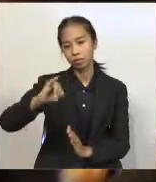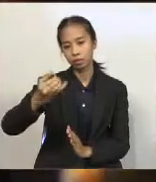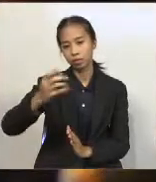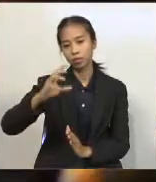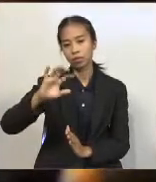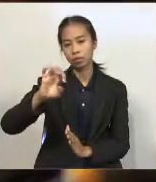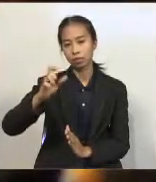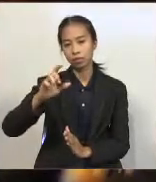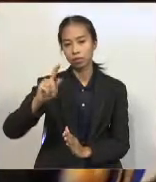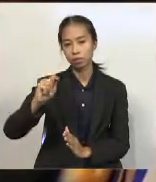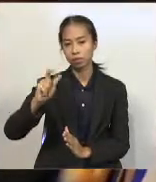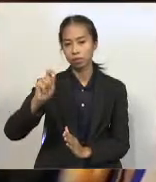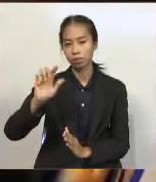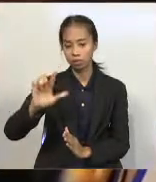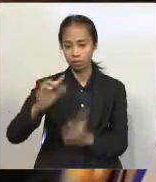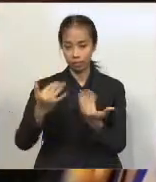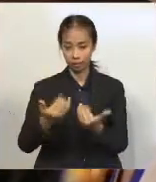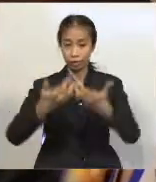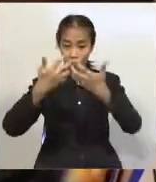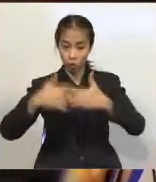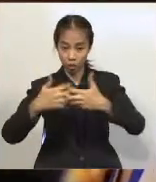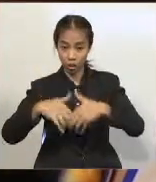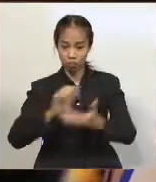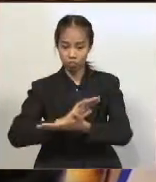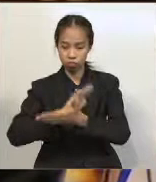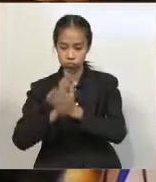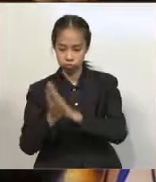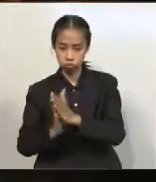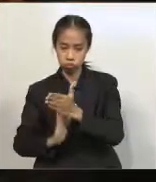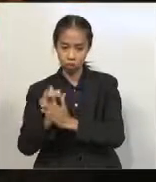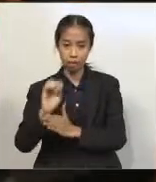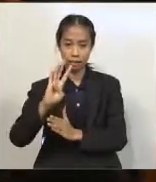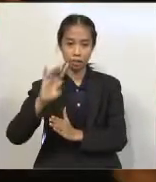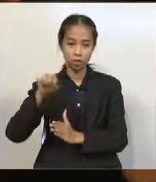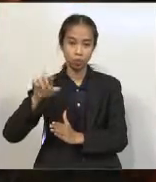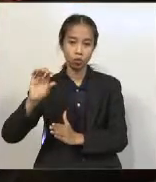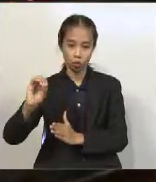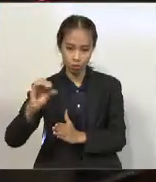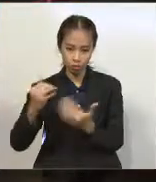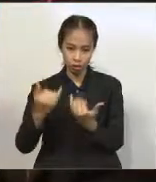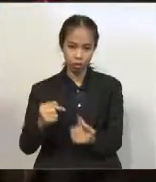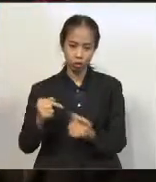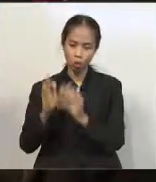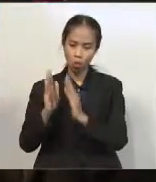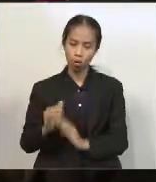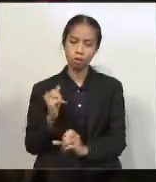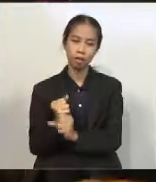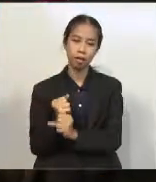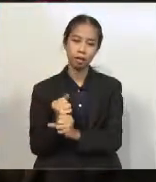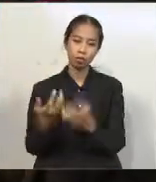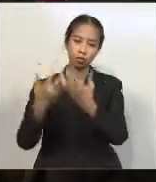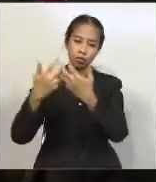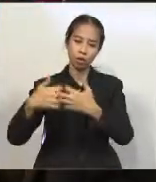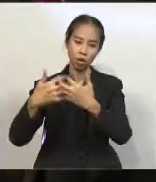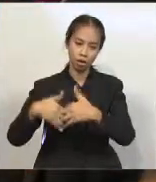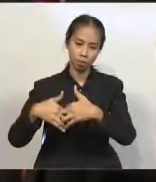าหกรรมไปสู่อุตสาหกรรม 4.0 แนวทางการพัฒนาคนเพื่อรองรับการปฏิวัติอุตสาหกรรมครั้งที่4